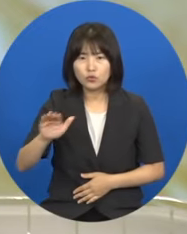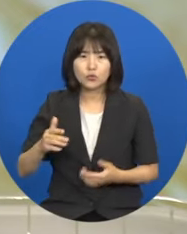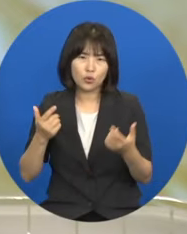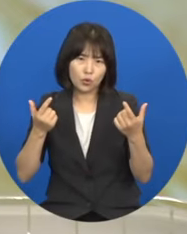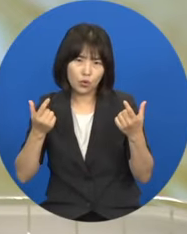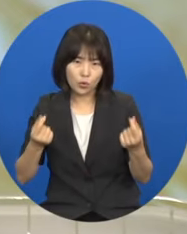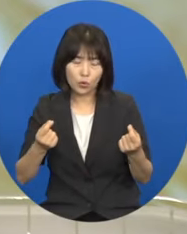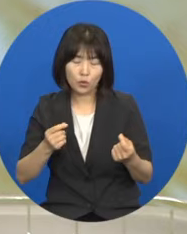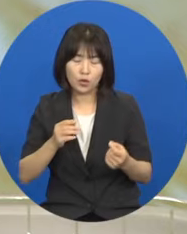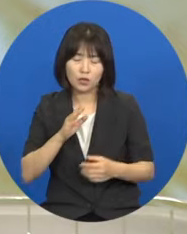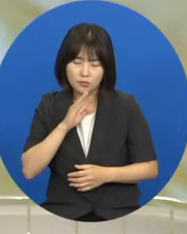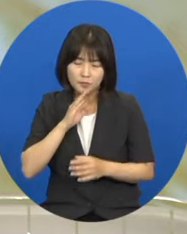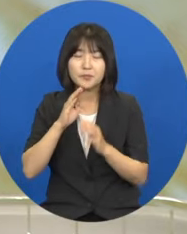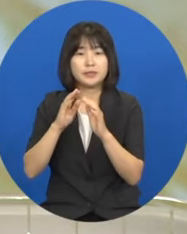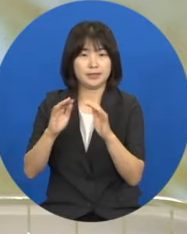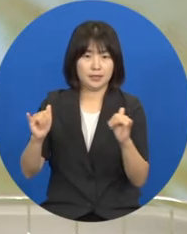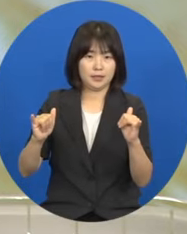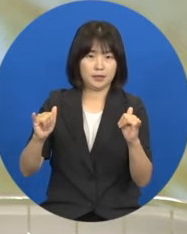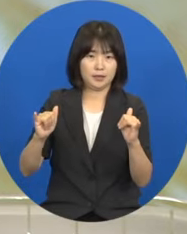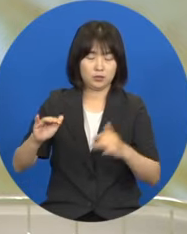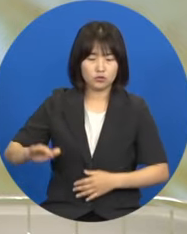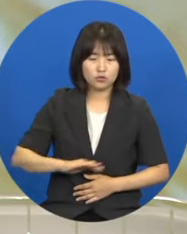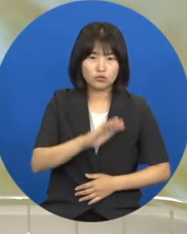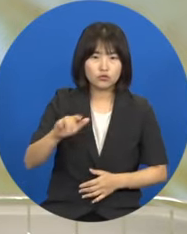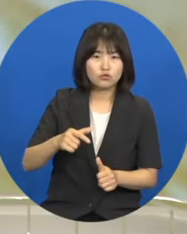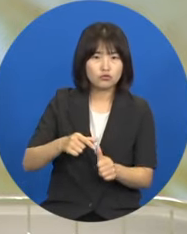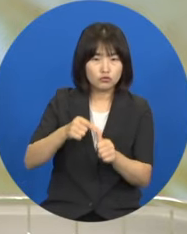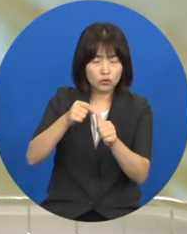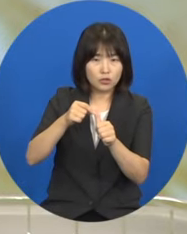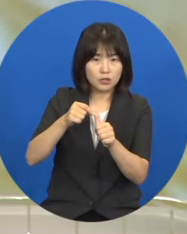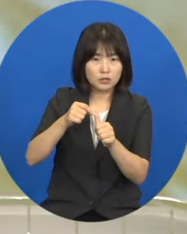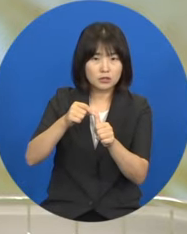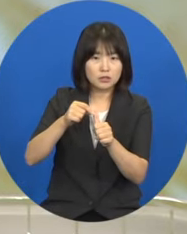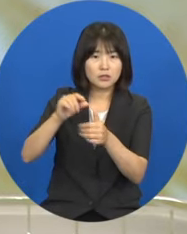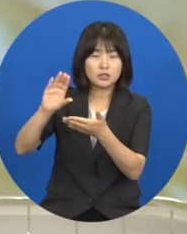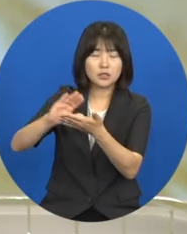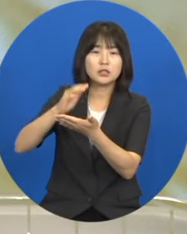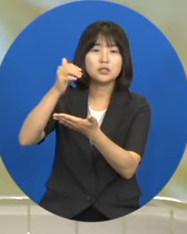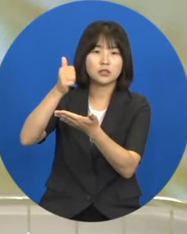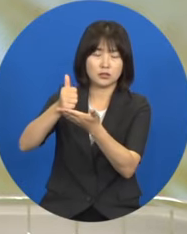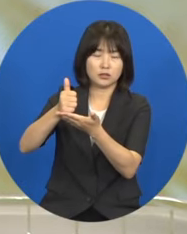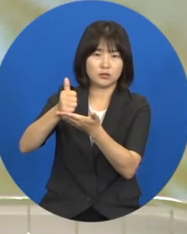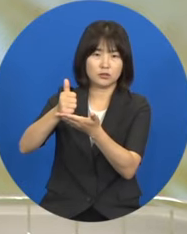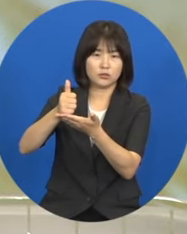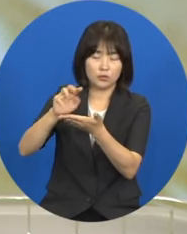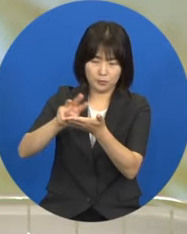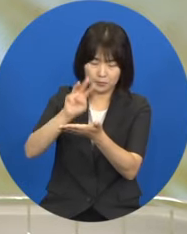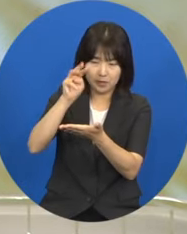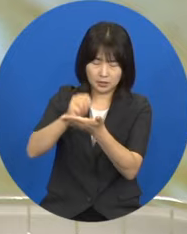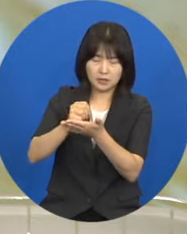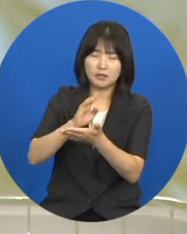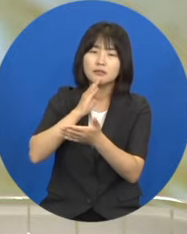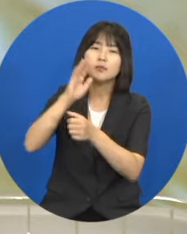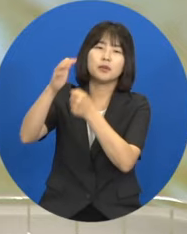참 사람이시고 우리를 구원하시는 그리스도, 메시아, 참